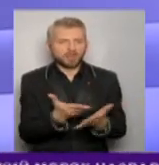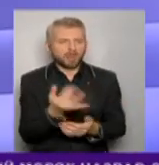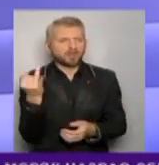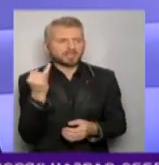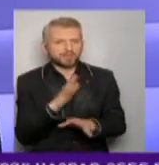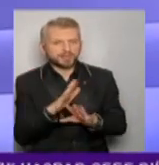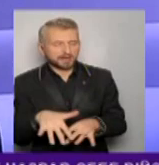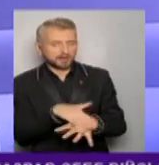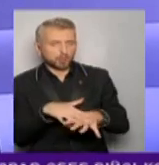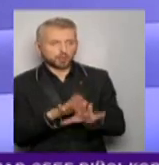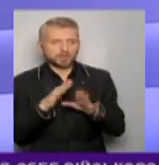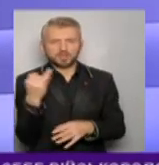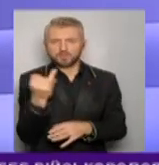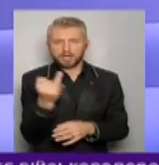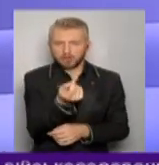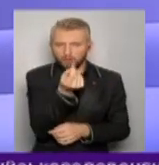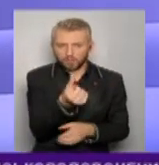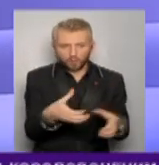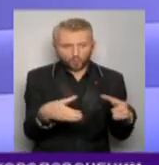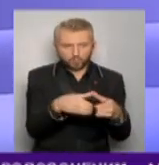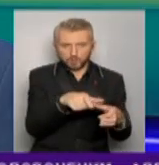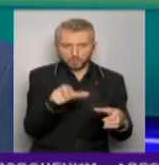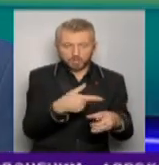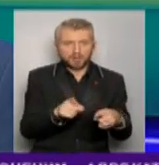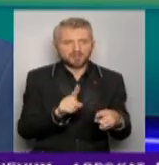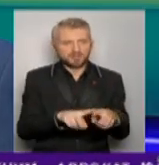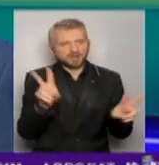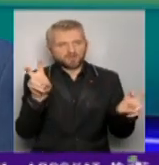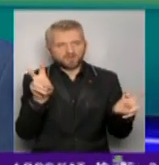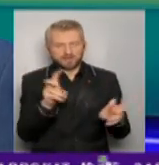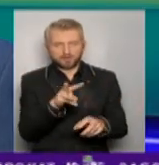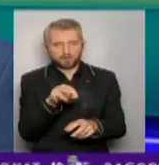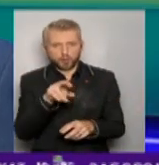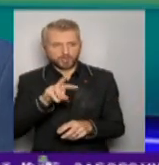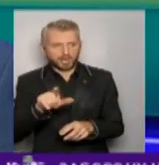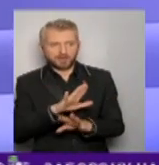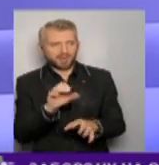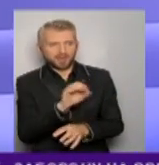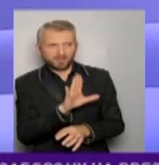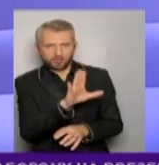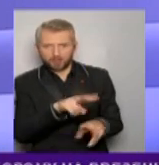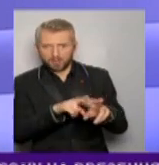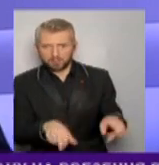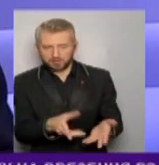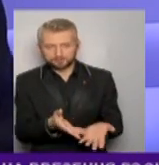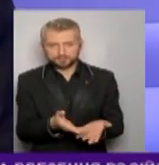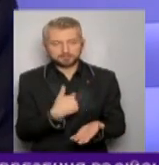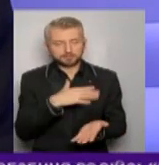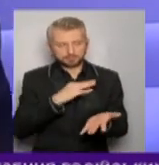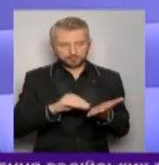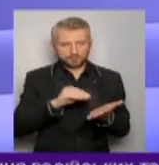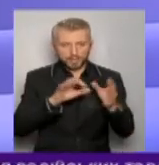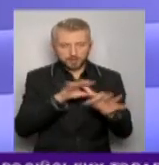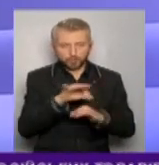інтересах народу, а тільки в інтересах невеликої купки людей. Це квазі-моделі. Не європейська модель їм треба. Я був автором законопроекту